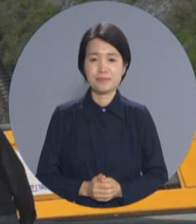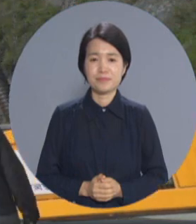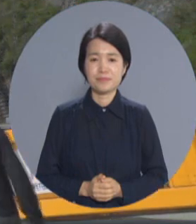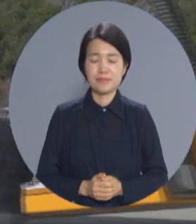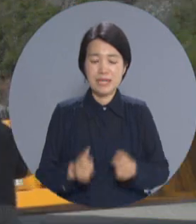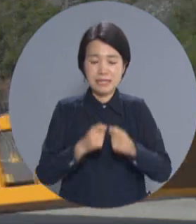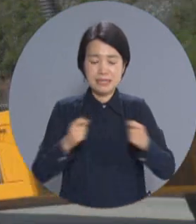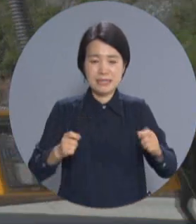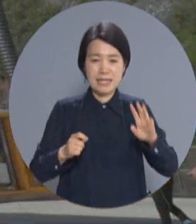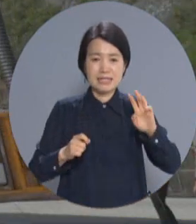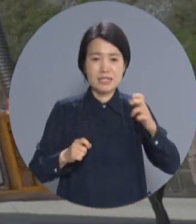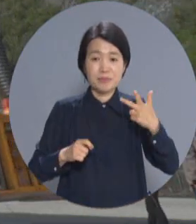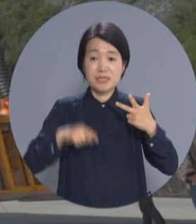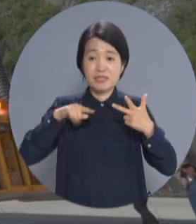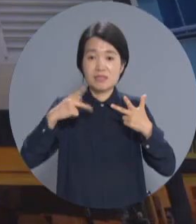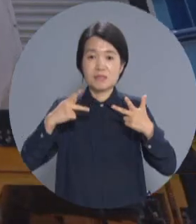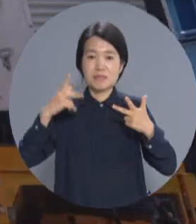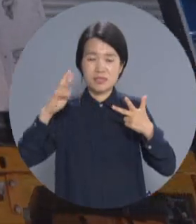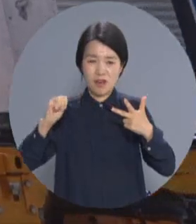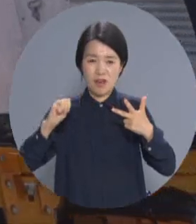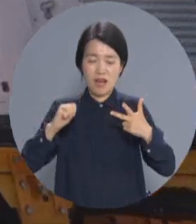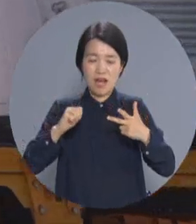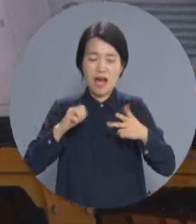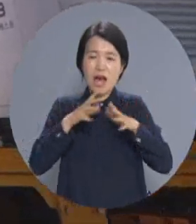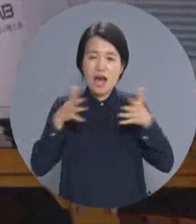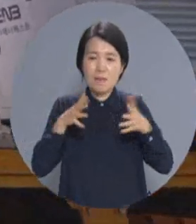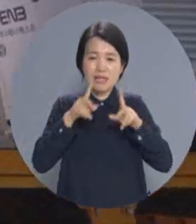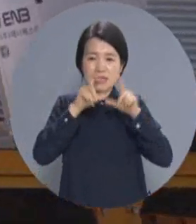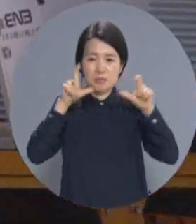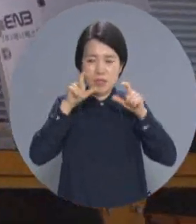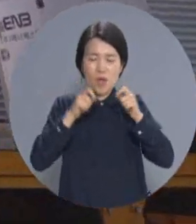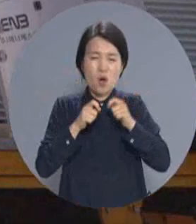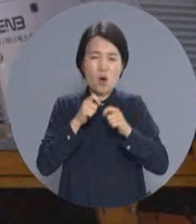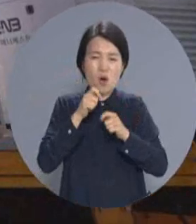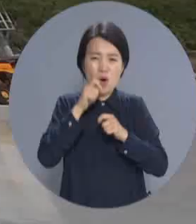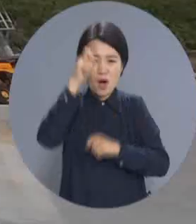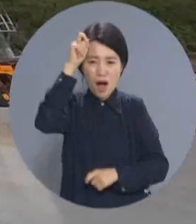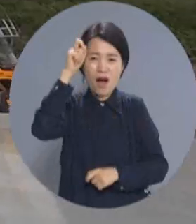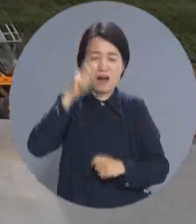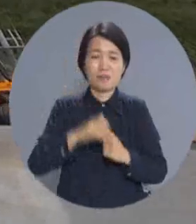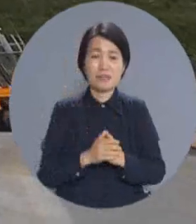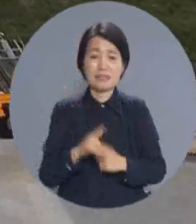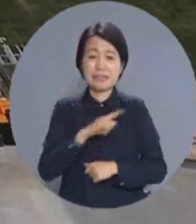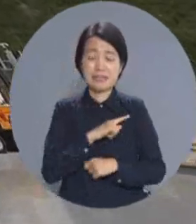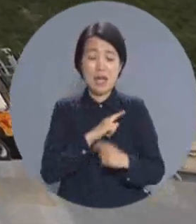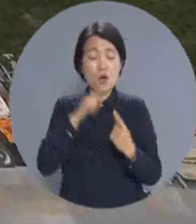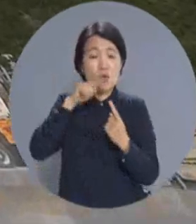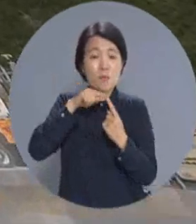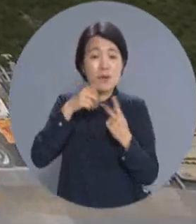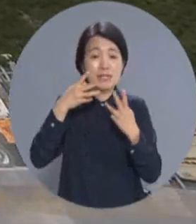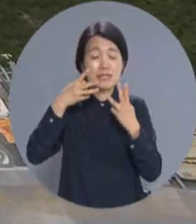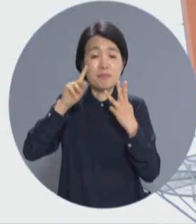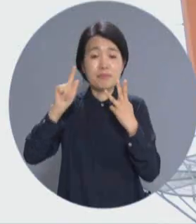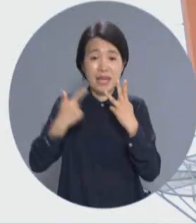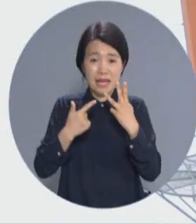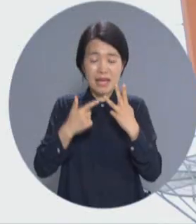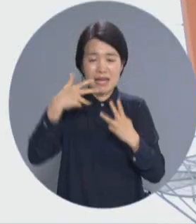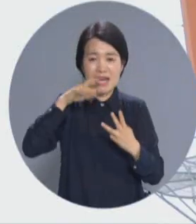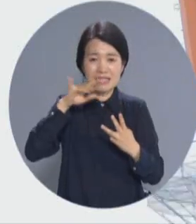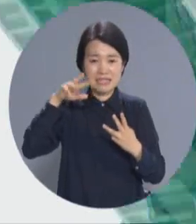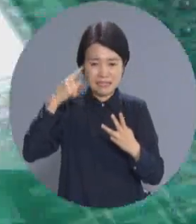총 길이 47.2m로 아파트 15층 높이에 달하는 누리호. 가장 윗부분인 3단에는